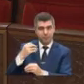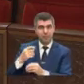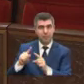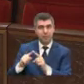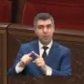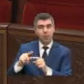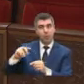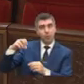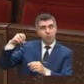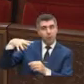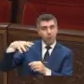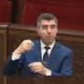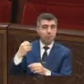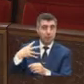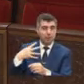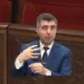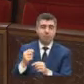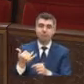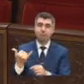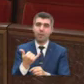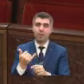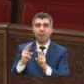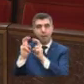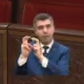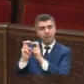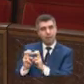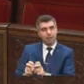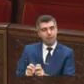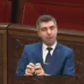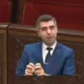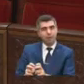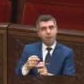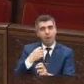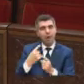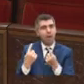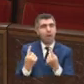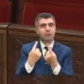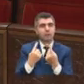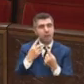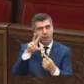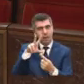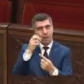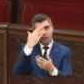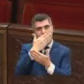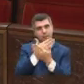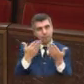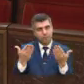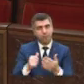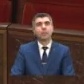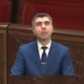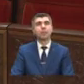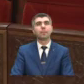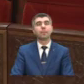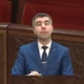كنرجع تواصلوا معنا مع المدير كما قلت راه عندكم علاقات مع الأطر، مستعدين نحلوا هذه الإشكالات. فلذلك